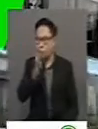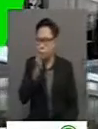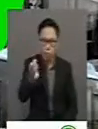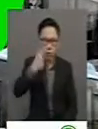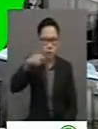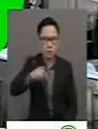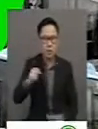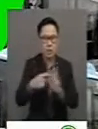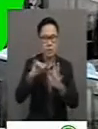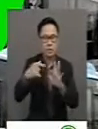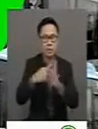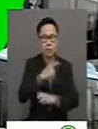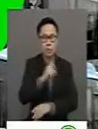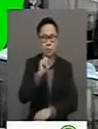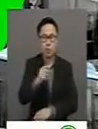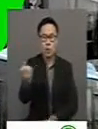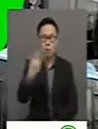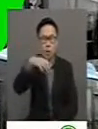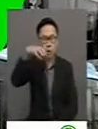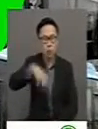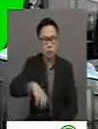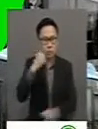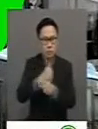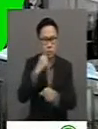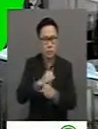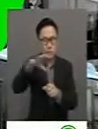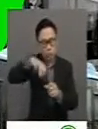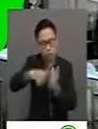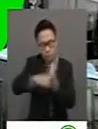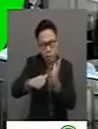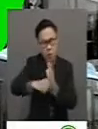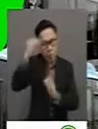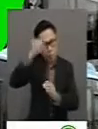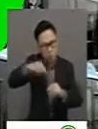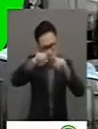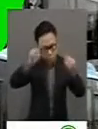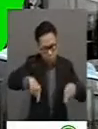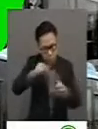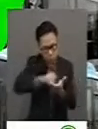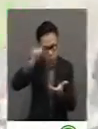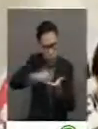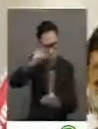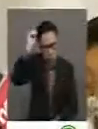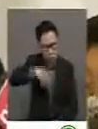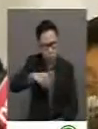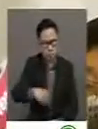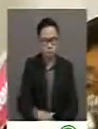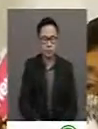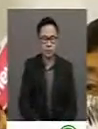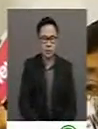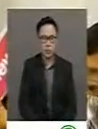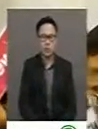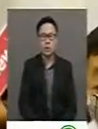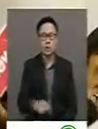าลอาญาเมื่อวันศุกร์กล่าวหาว่าเจ้าหน้าที่กรมศุลกากรปลอมแปลงเอกสาร ครับในส่วนของ